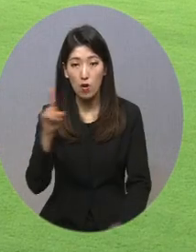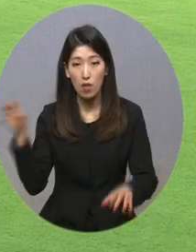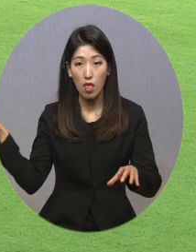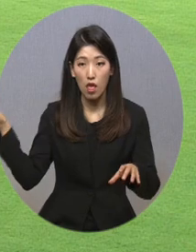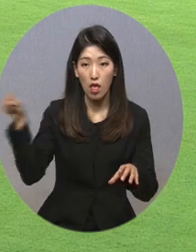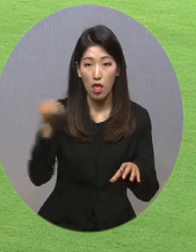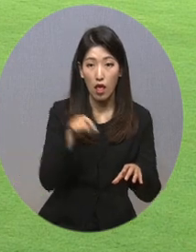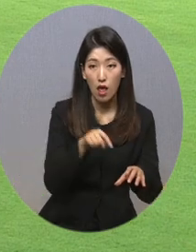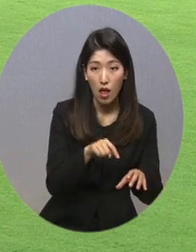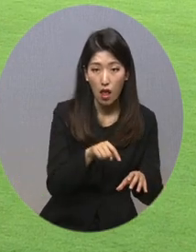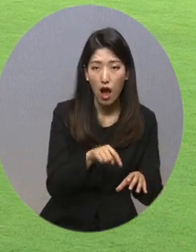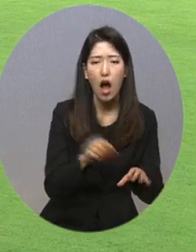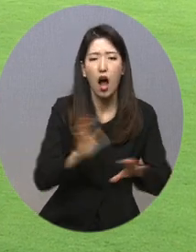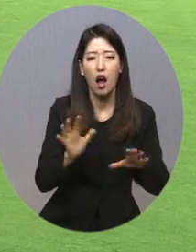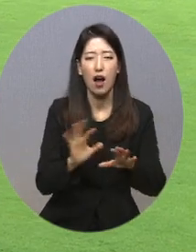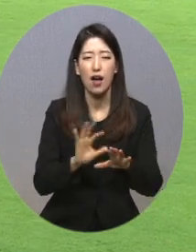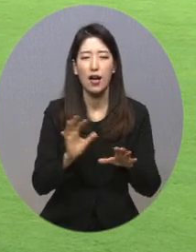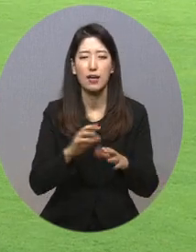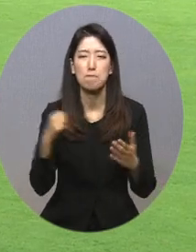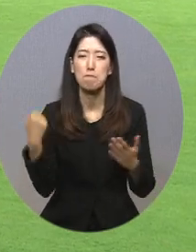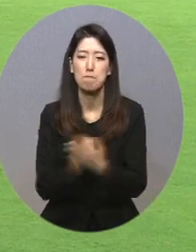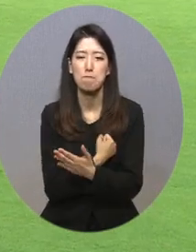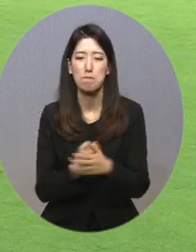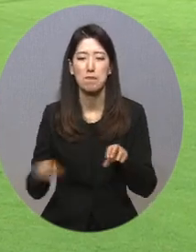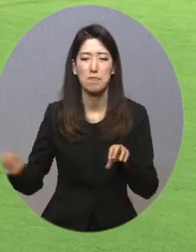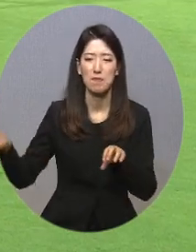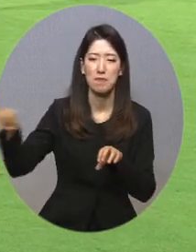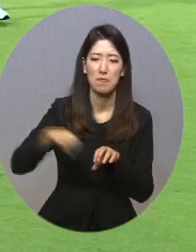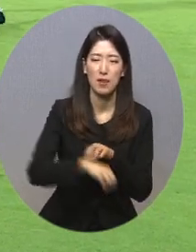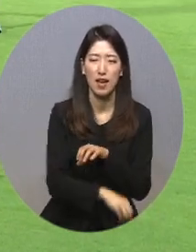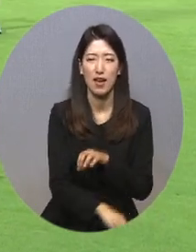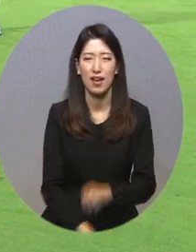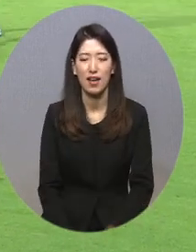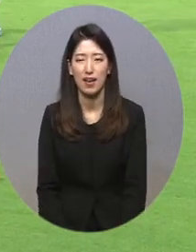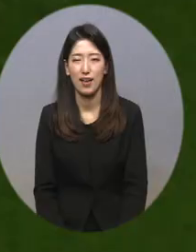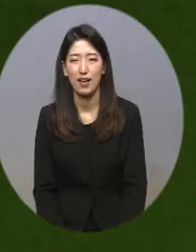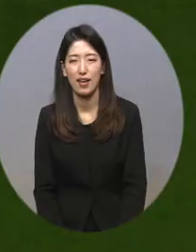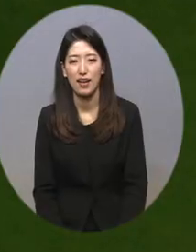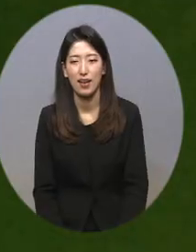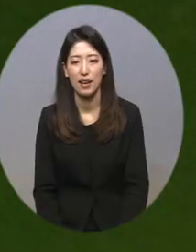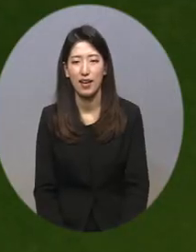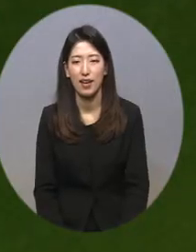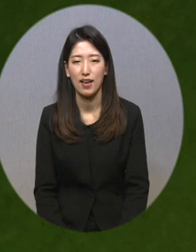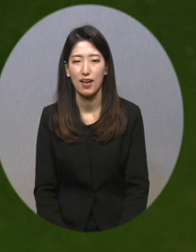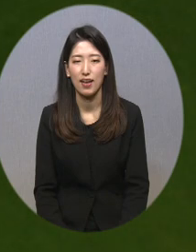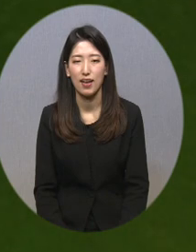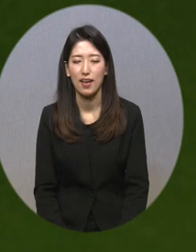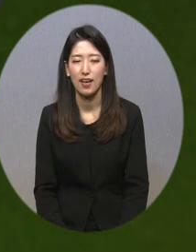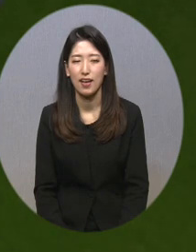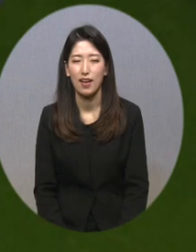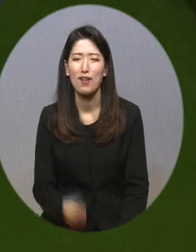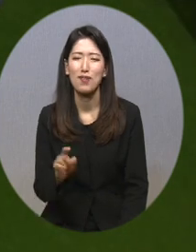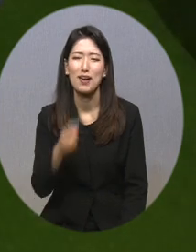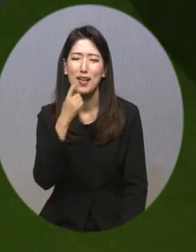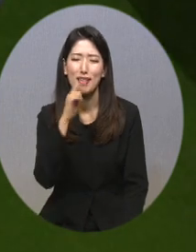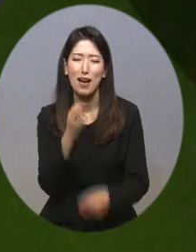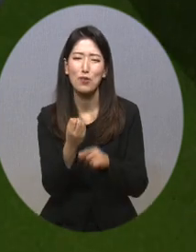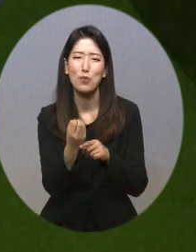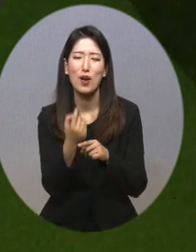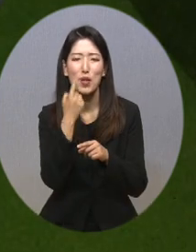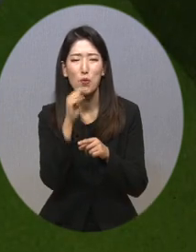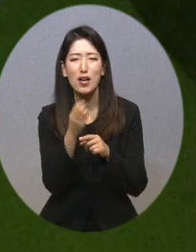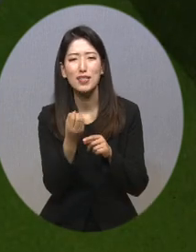오, 나이스 보디. 아, 나이스 파. 오빠, 나이스 파. 와, 오빠. 아, 나 진짜 이 탁구공 왜 이렇게 웃기냐? 탁구공